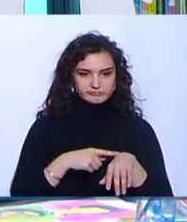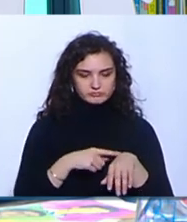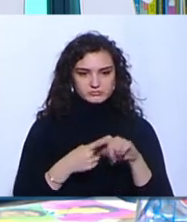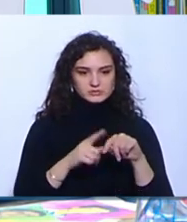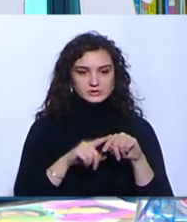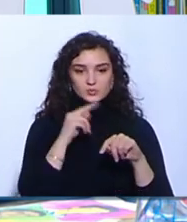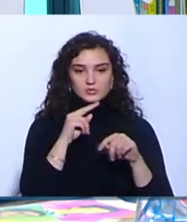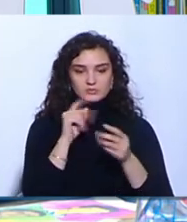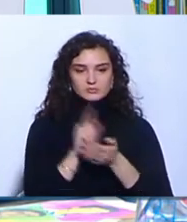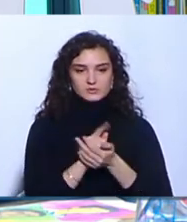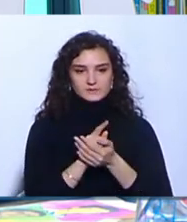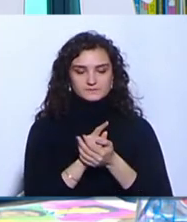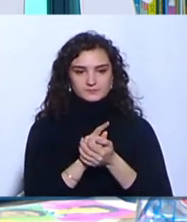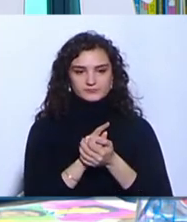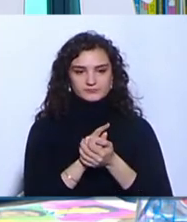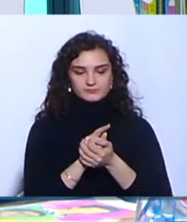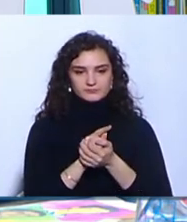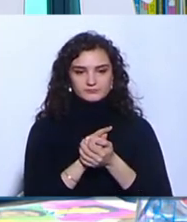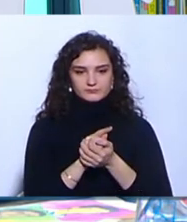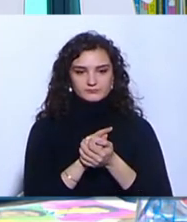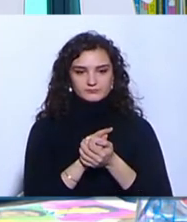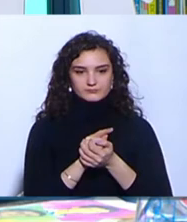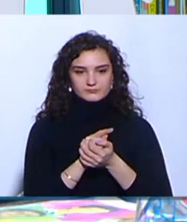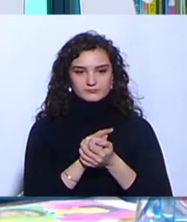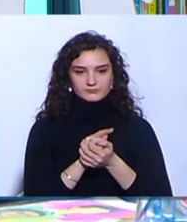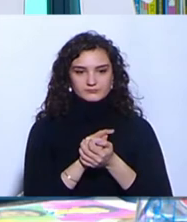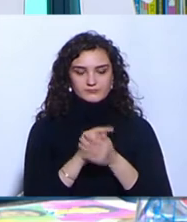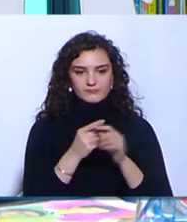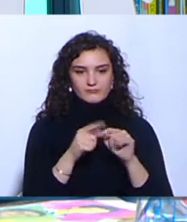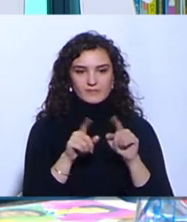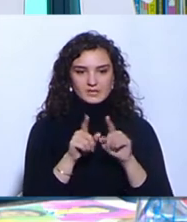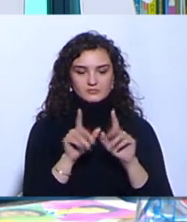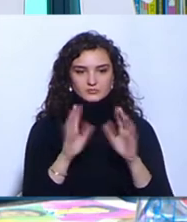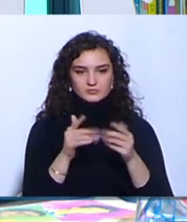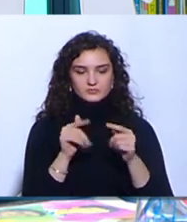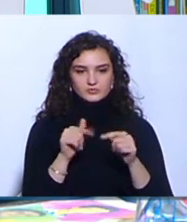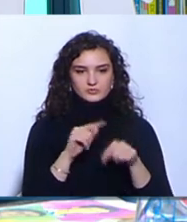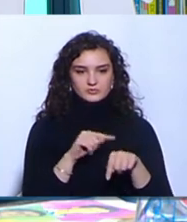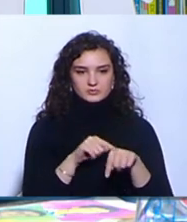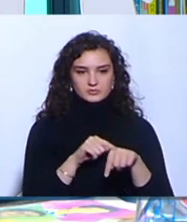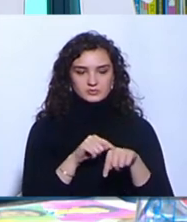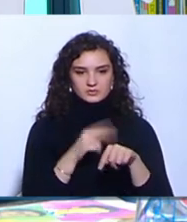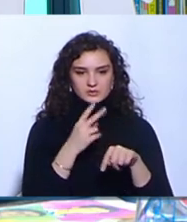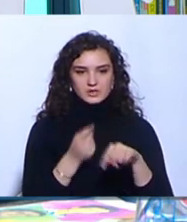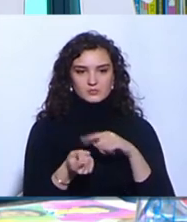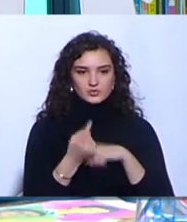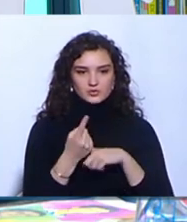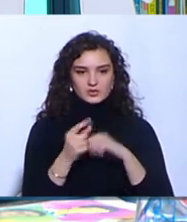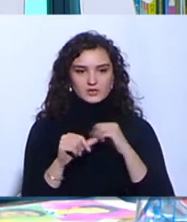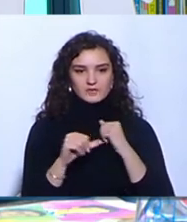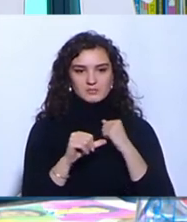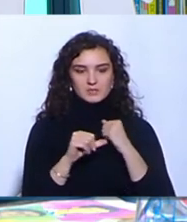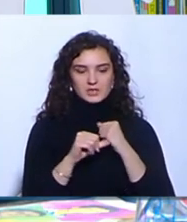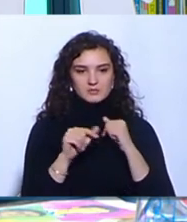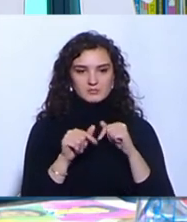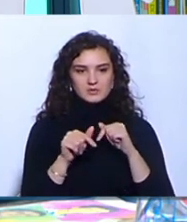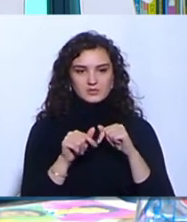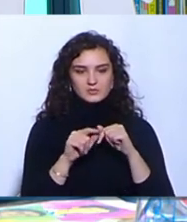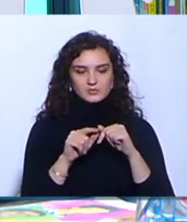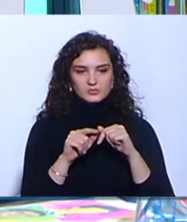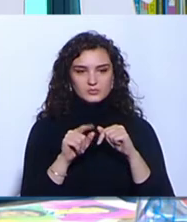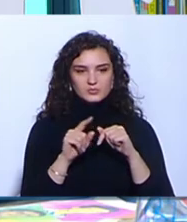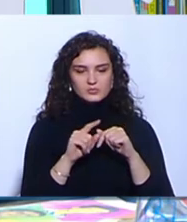ეს საყურადღებო ნიშანია და ასეთ ეტაპზე ამ ნიშნის აღმოჩენა გვეხმარება შექცევადი